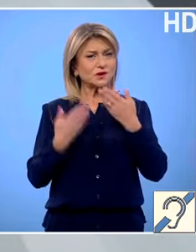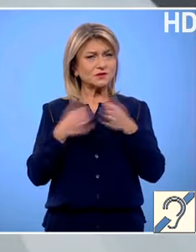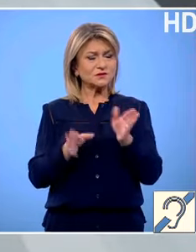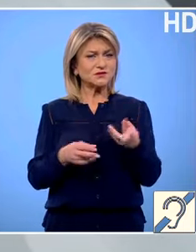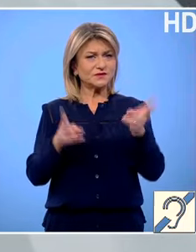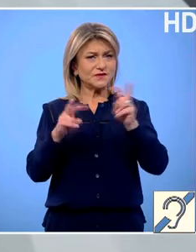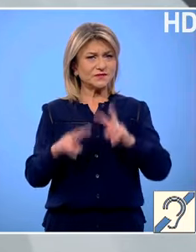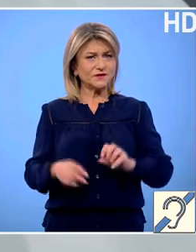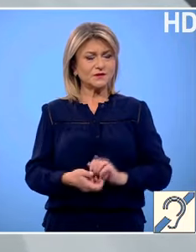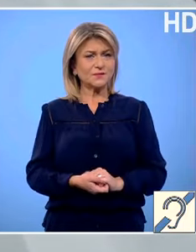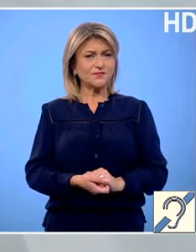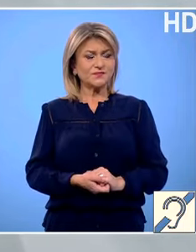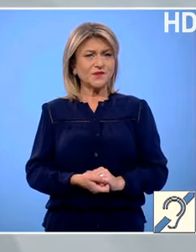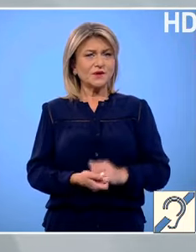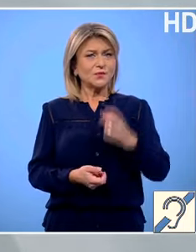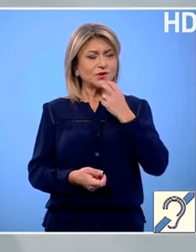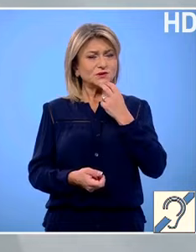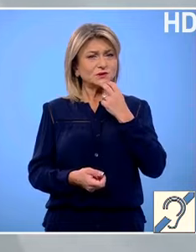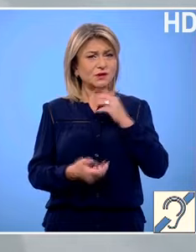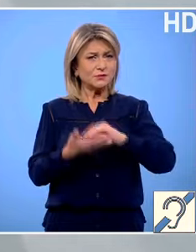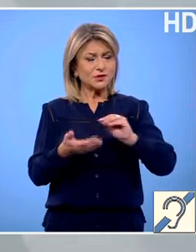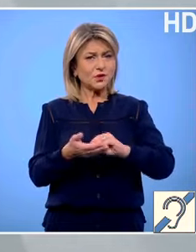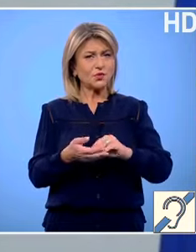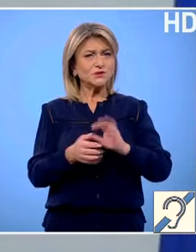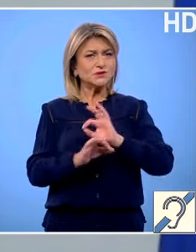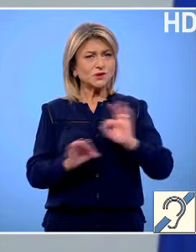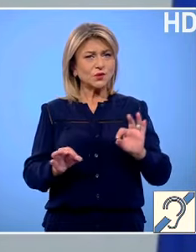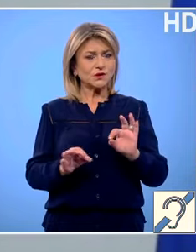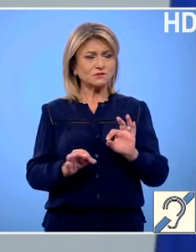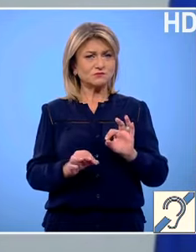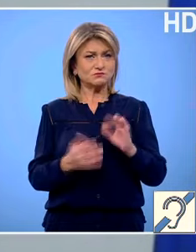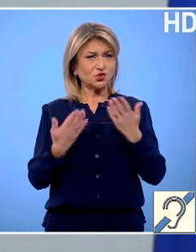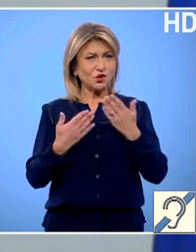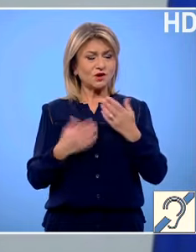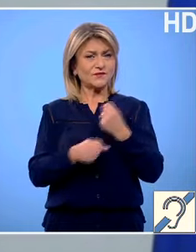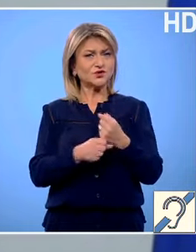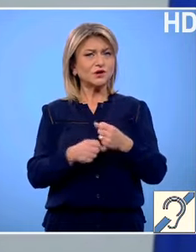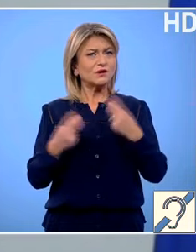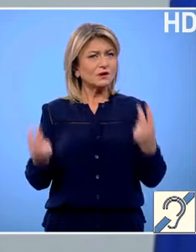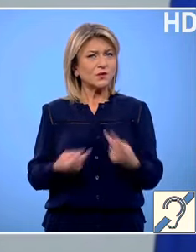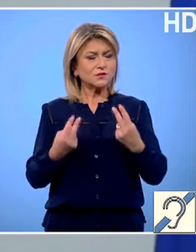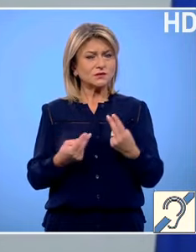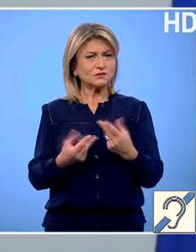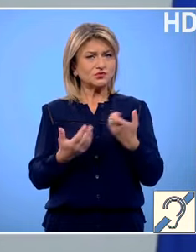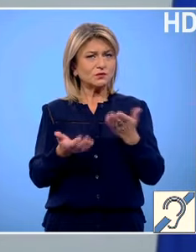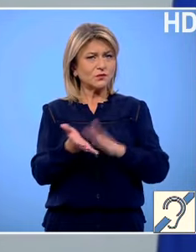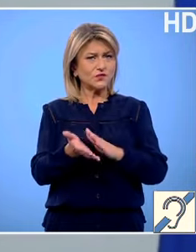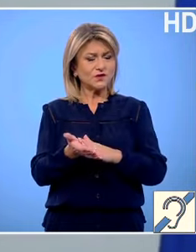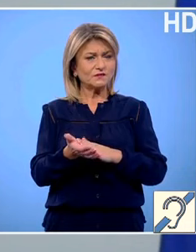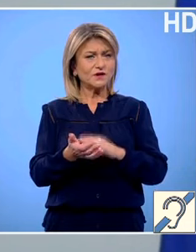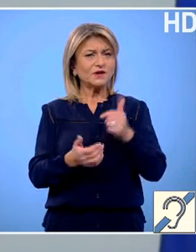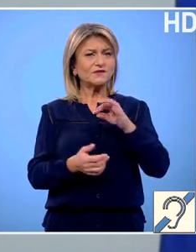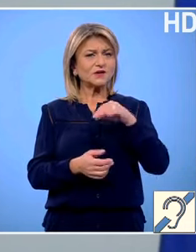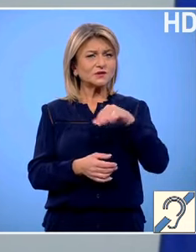anchetă. Polițiștii Biroului Siguranță Școlară s-au sesizat din oficiu și efectuează cercetări sub aspectul săvârșirii